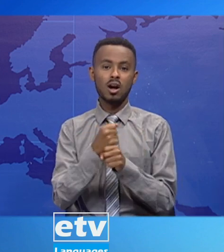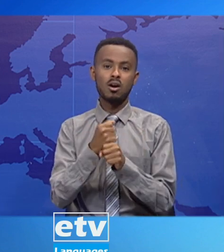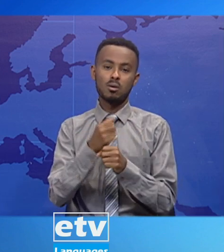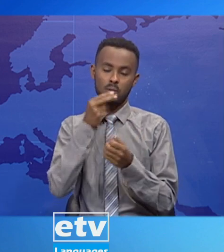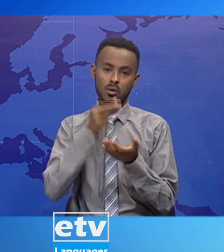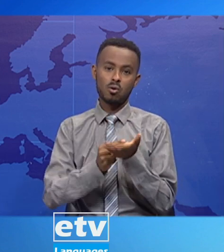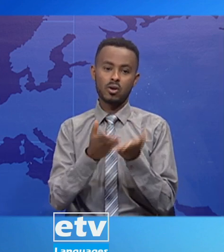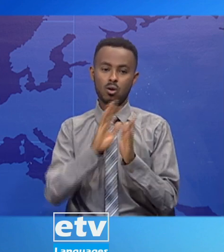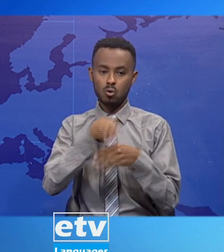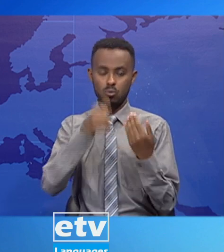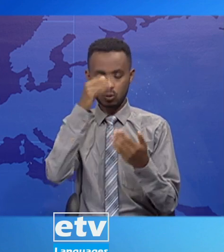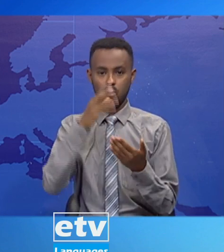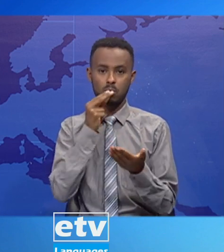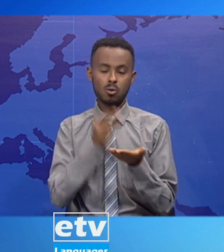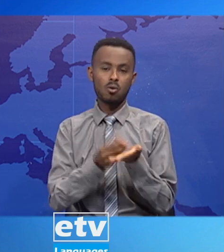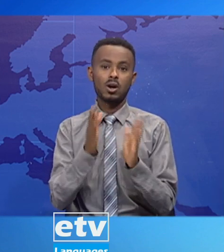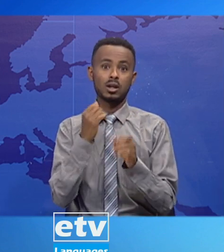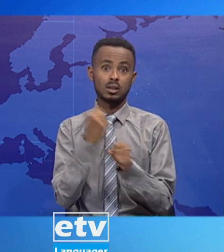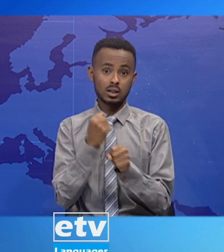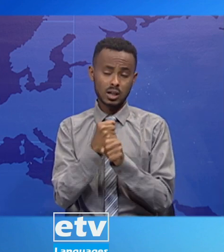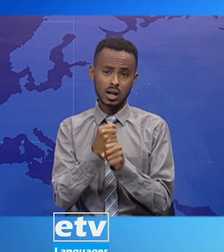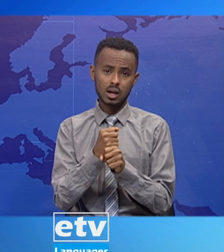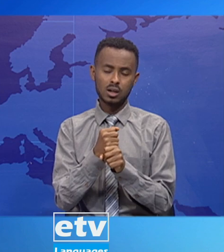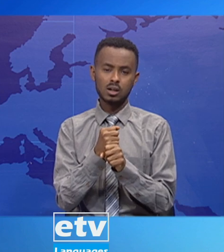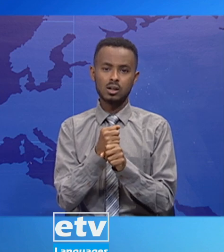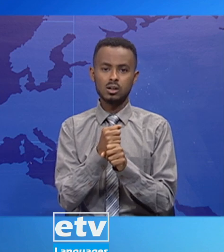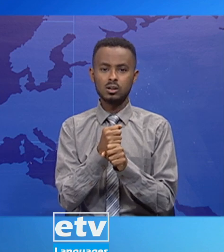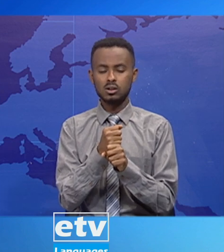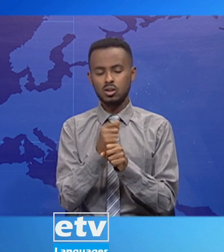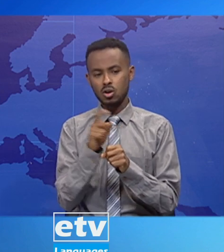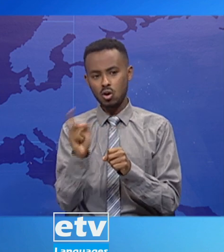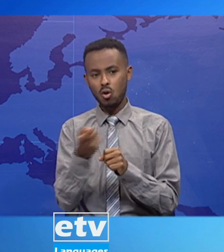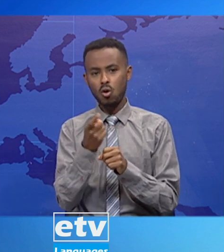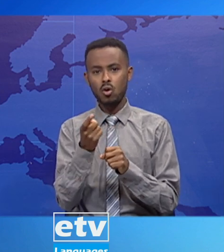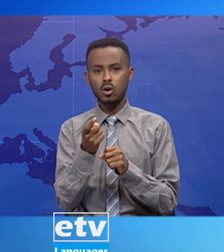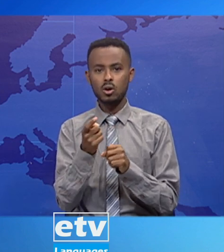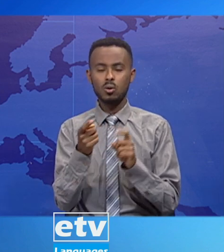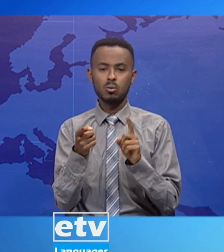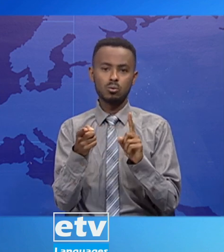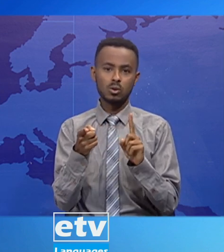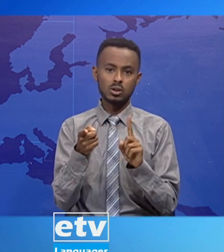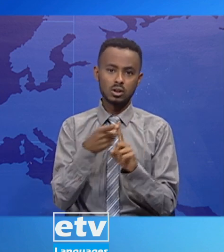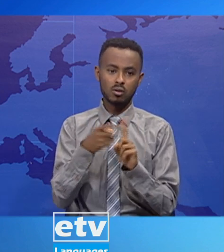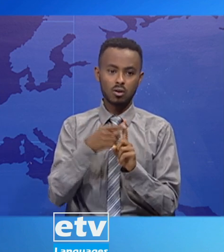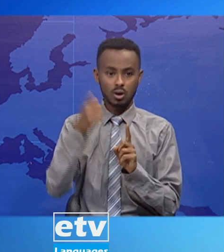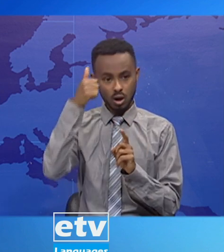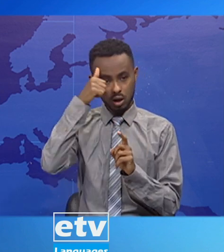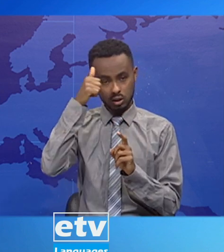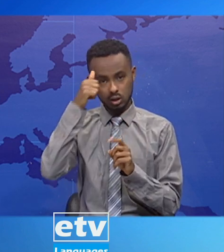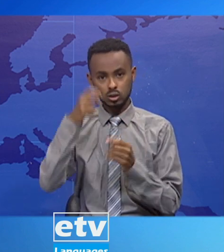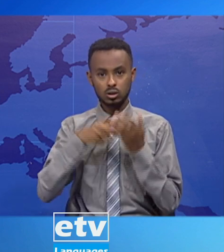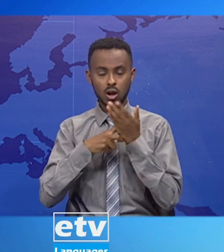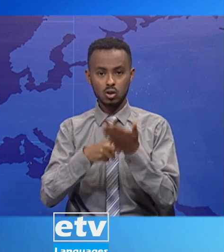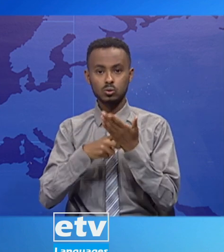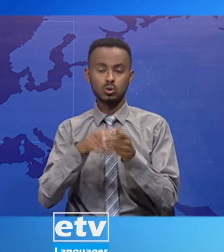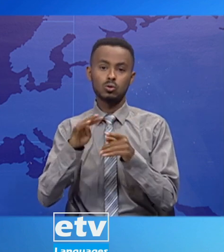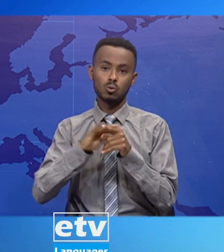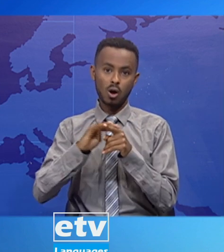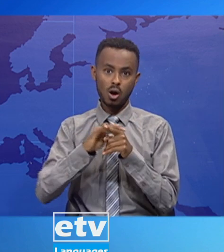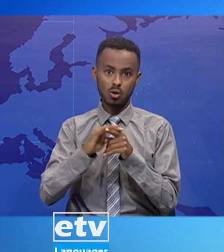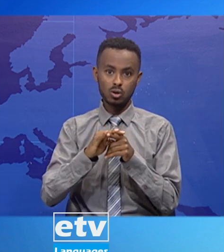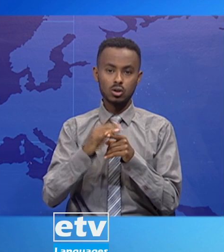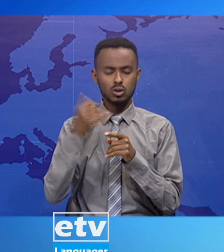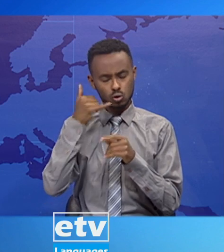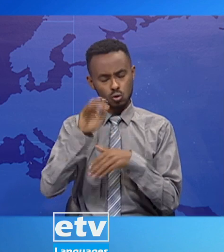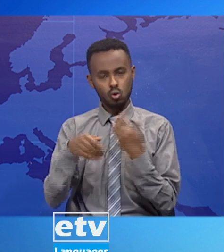ሁሉም ሰው ቮለንተሩ ነው ይሰራው ስራ ስለሆነ የሆነ ኮስት የሚያስፈልገውና ሸናፊ ትራንስፖርቱ ሙያውን